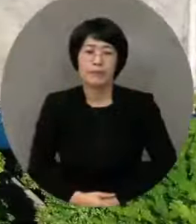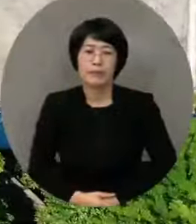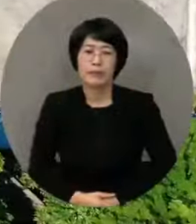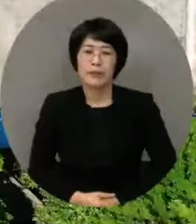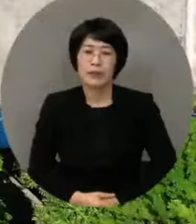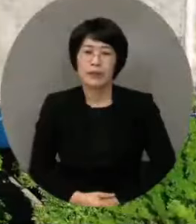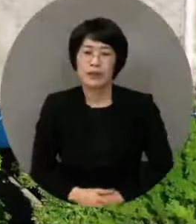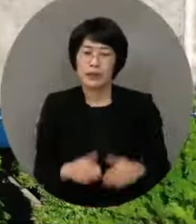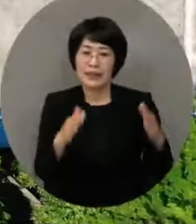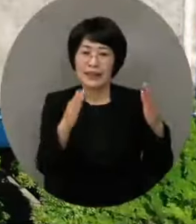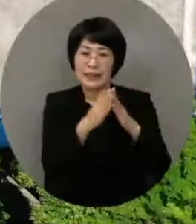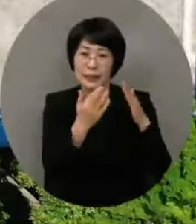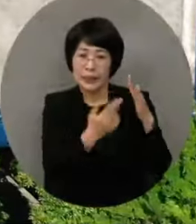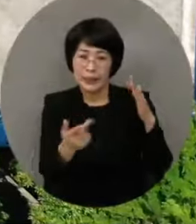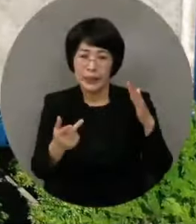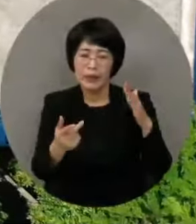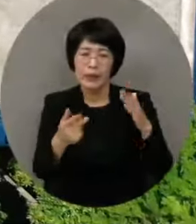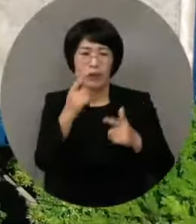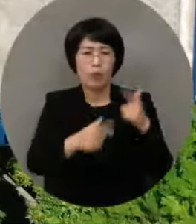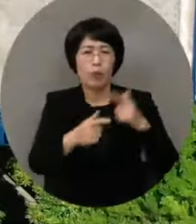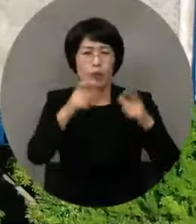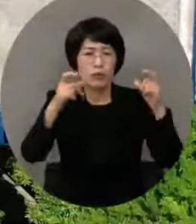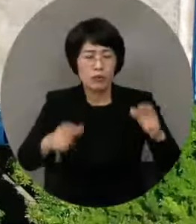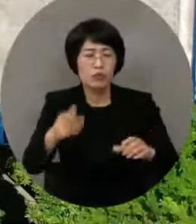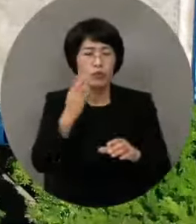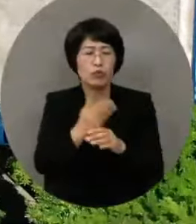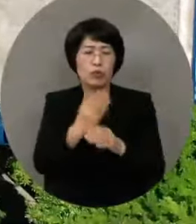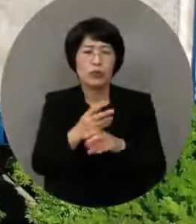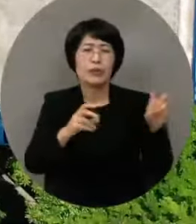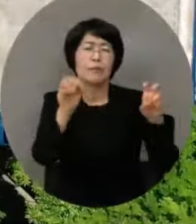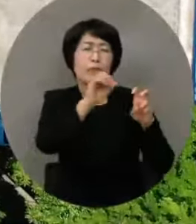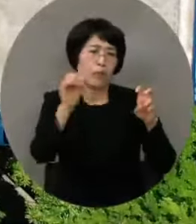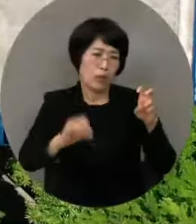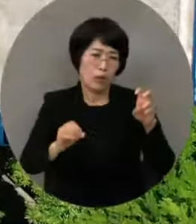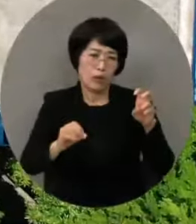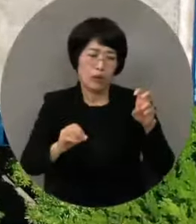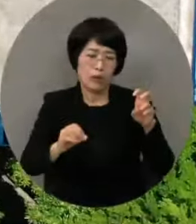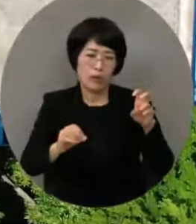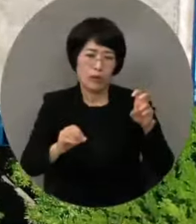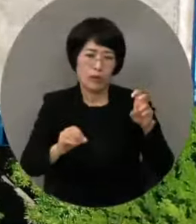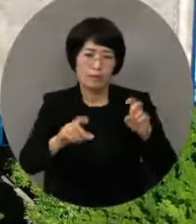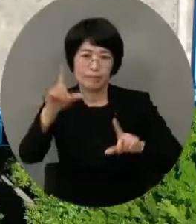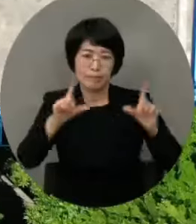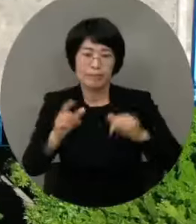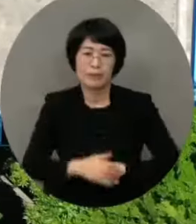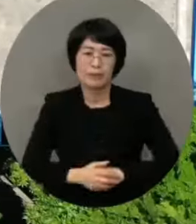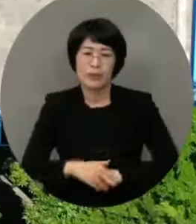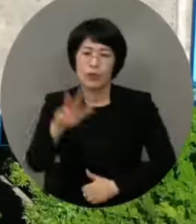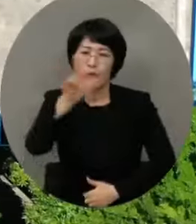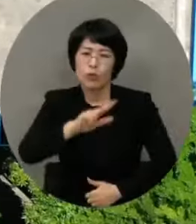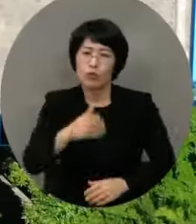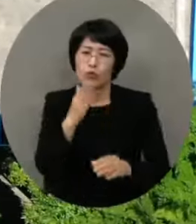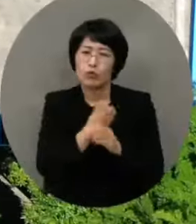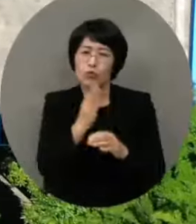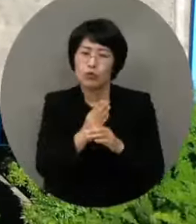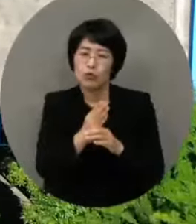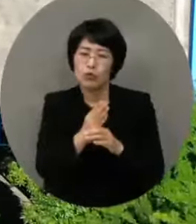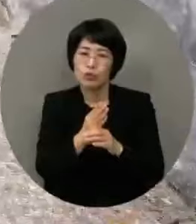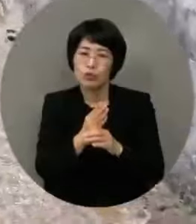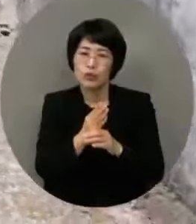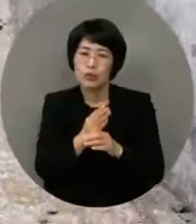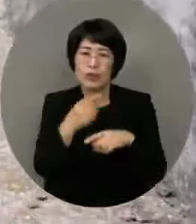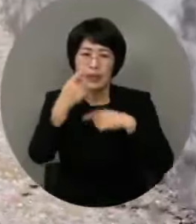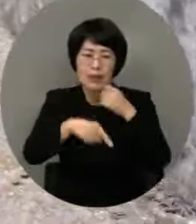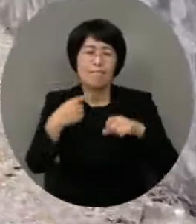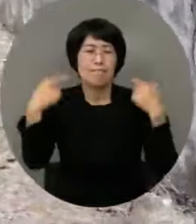이 목원동 빈집은 목포시 전체 빈집 가운데 20%를 넘게 차지하고 있습니다. 전국의 중소도시가 그렇듯